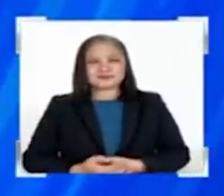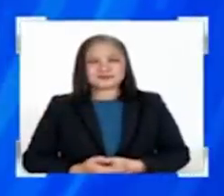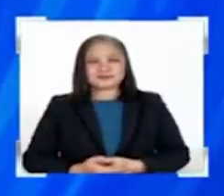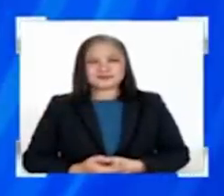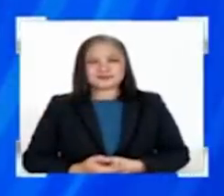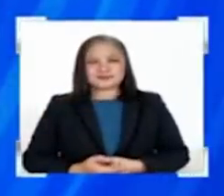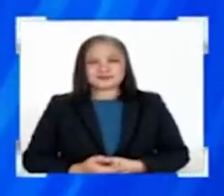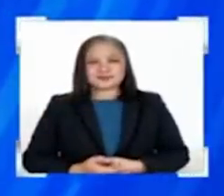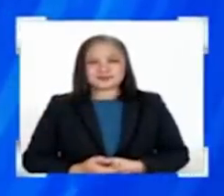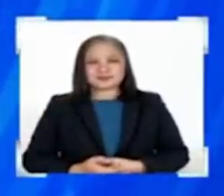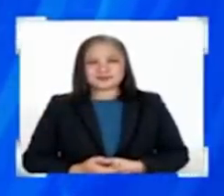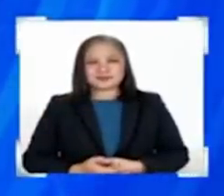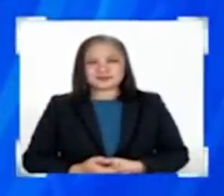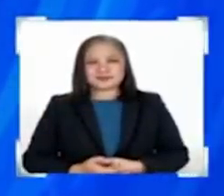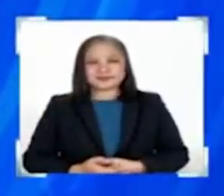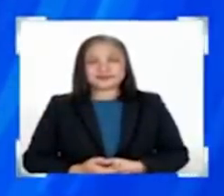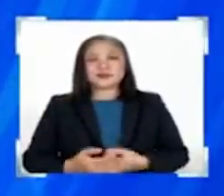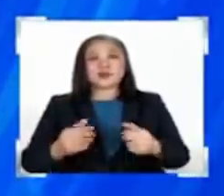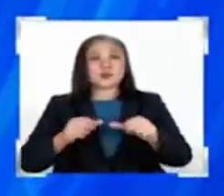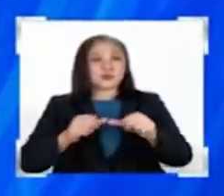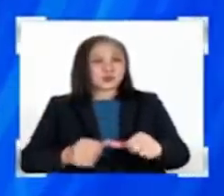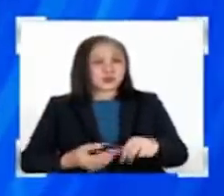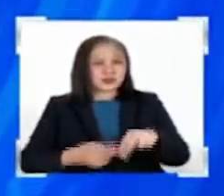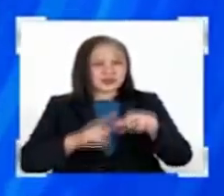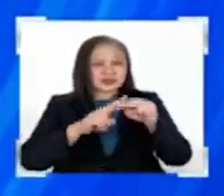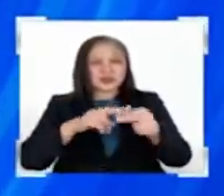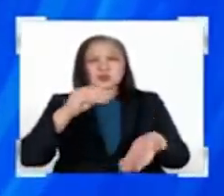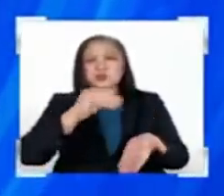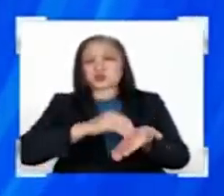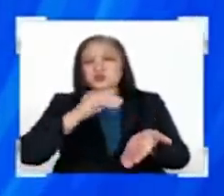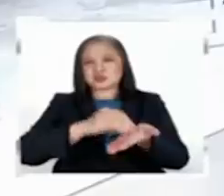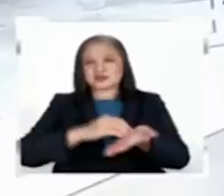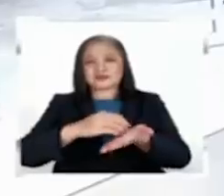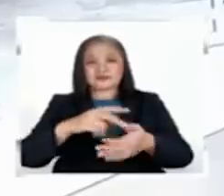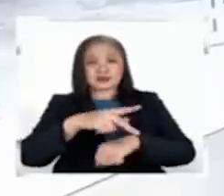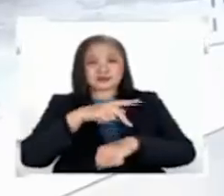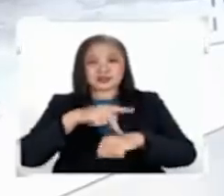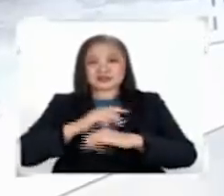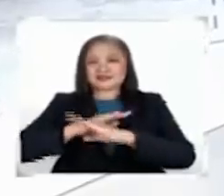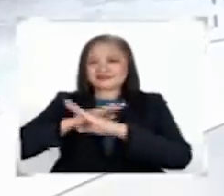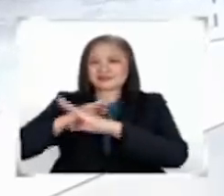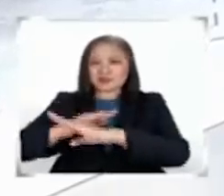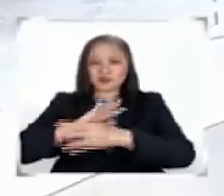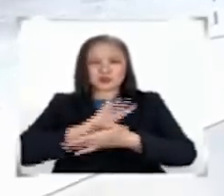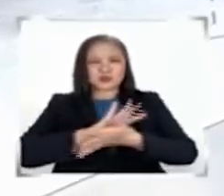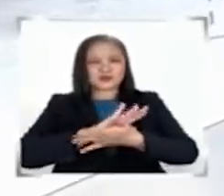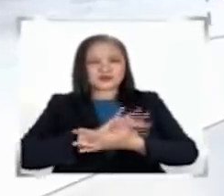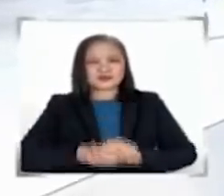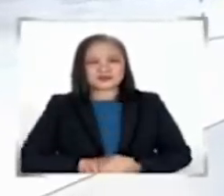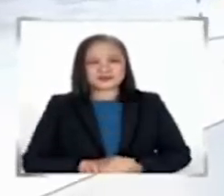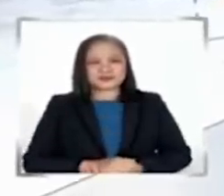Patuloy na lumolobo ang utang ng bansa sa gitna ng paglaban sa COVID pandemic. Sa pagtatapos ng Enero, umabot na ito sa